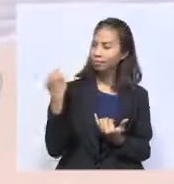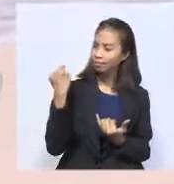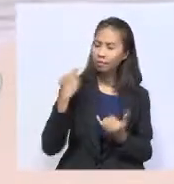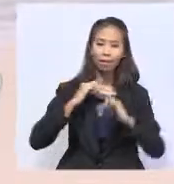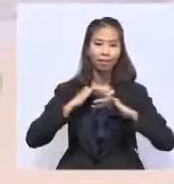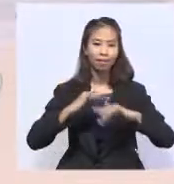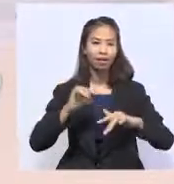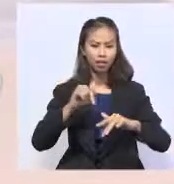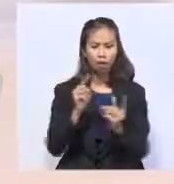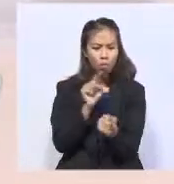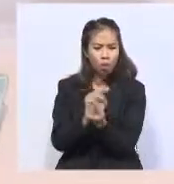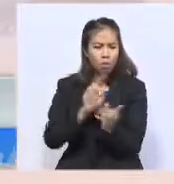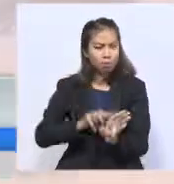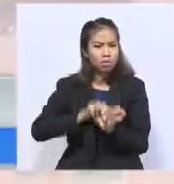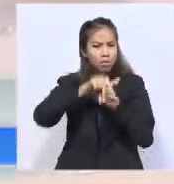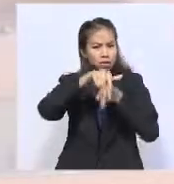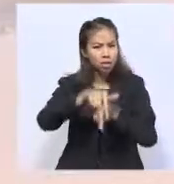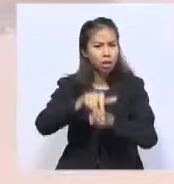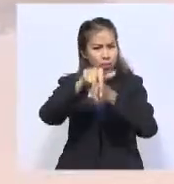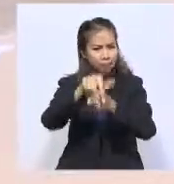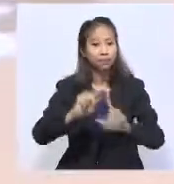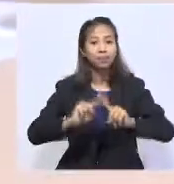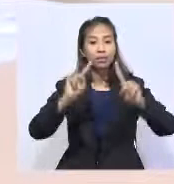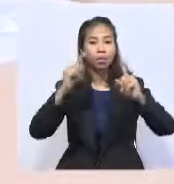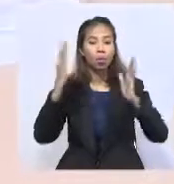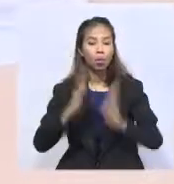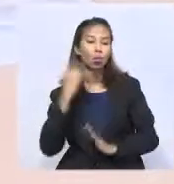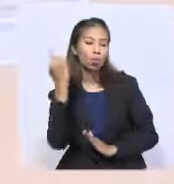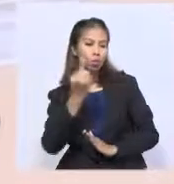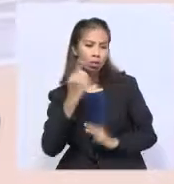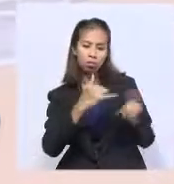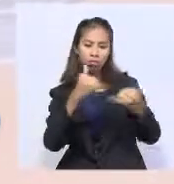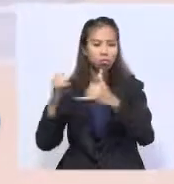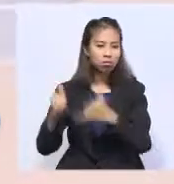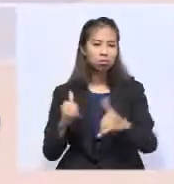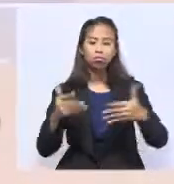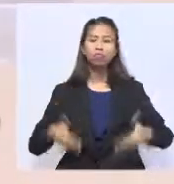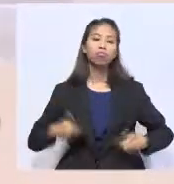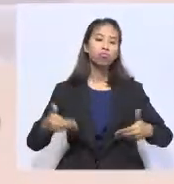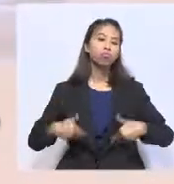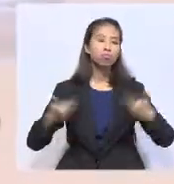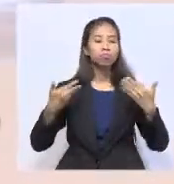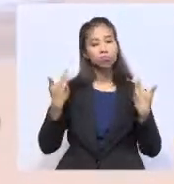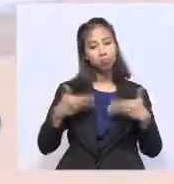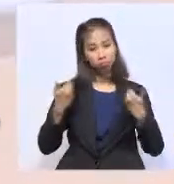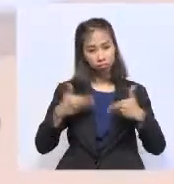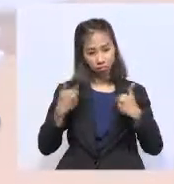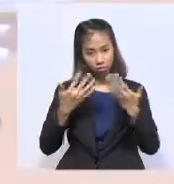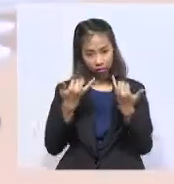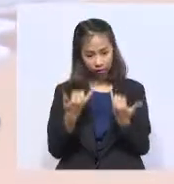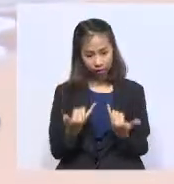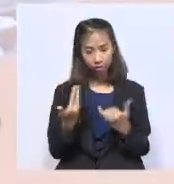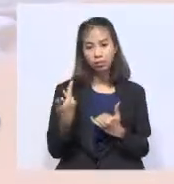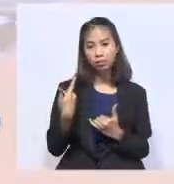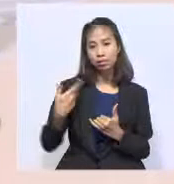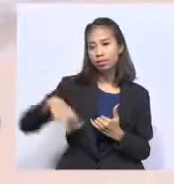มีรายงานการพบฉลามหัวบาดอยู่ในพื้นที่แต่ก็ยังมีนักท่องเที่ยวนะครับออกมาเล่นน้ำกันอย่างสนุกสนานตามปกติครับซึ่งในวันนี้นะครับทางกรมทรัพยาก